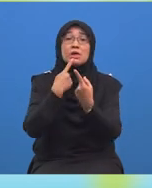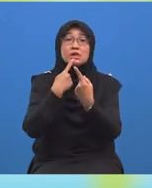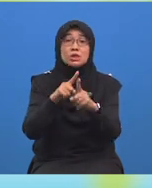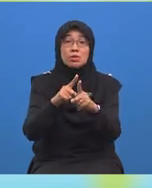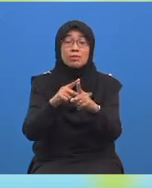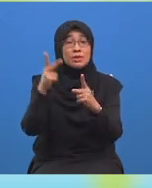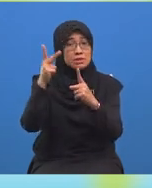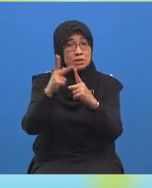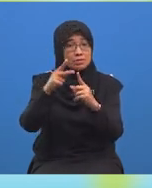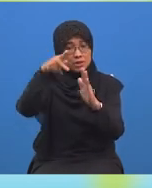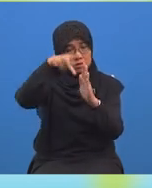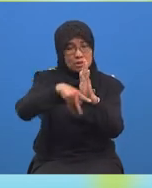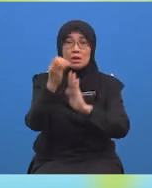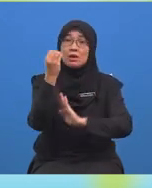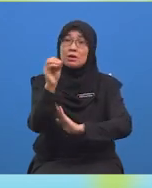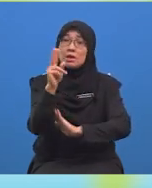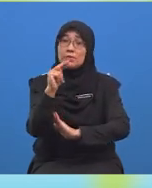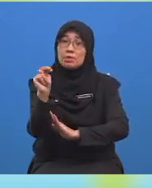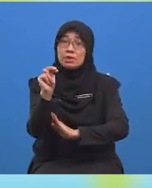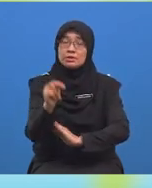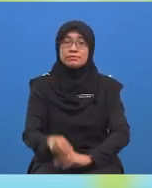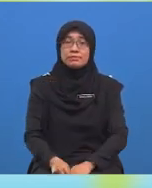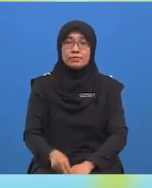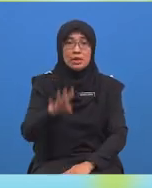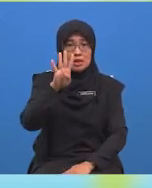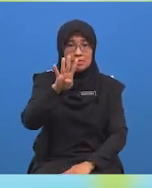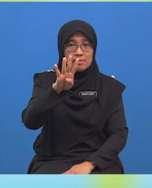Tukarkan jawapan tersebut kepada perpuluhan.